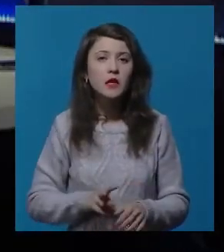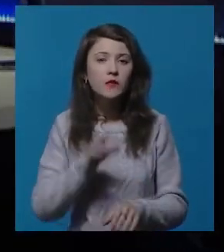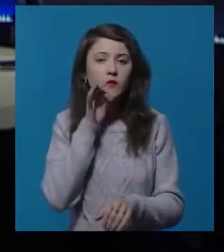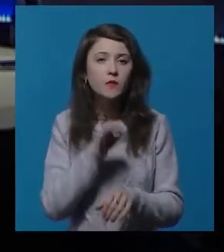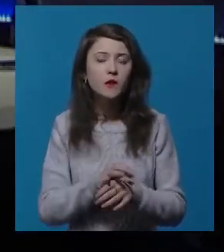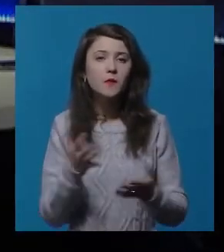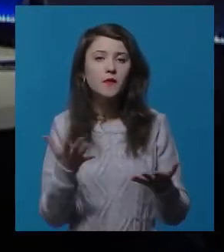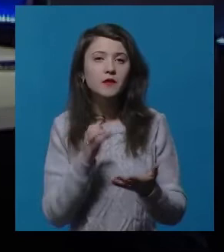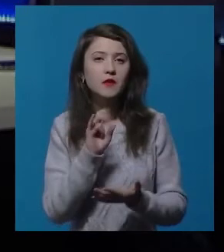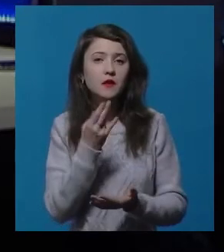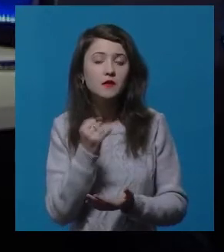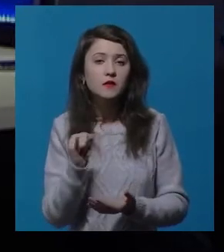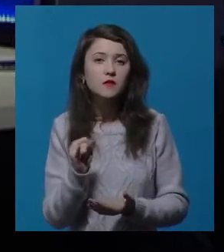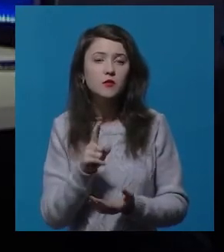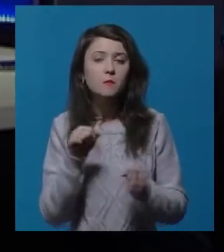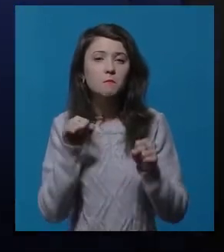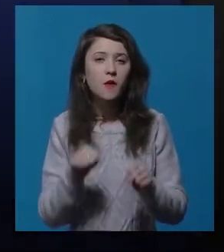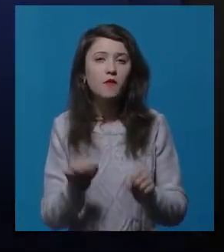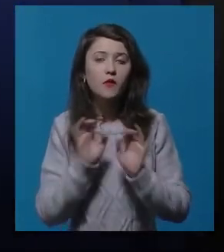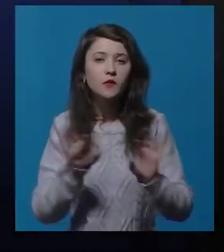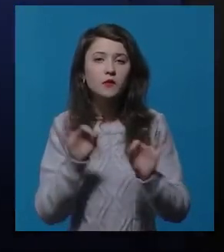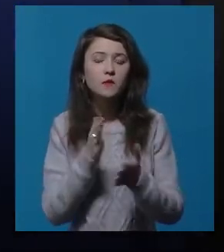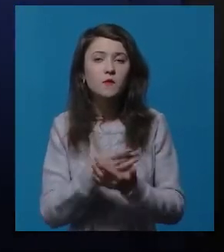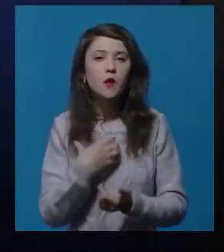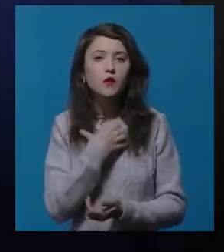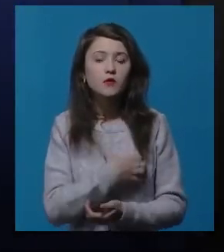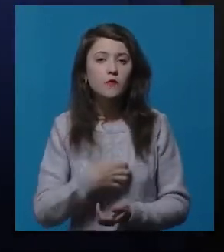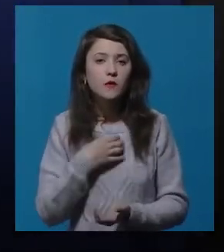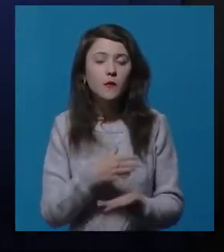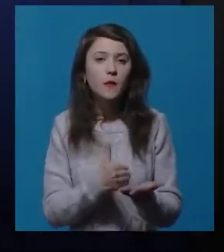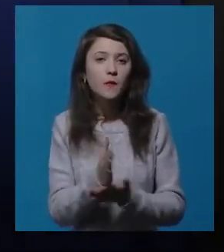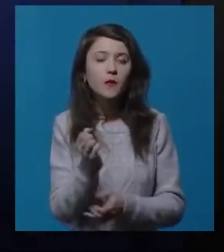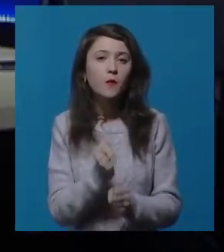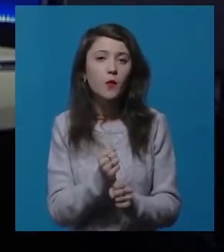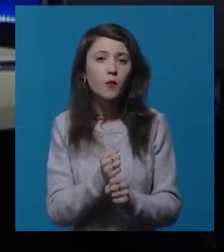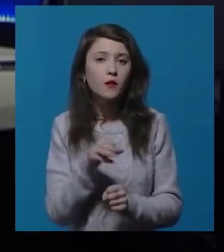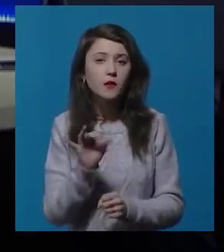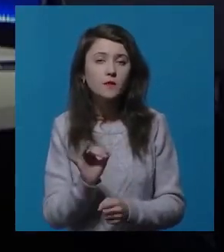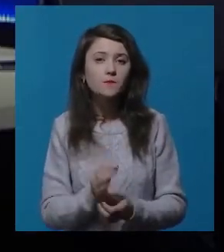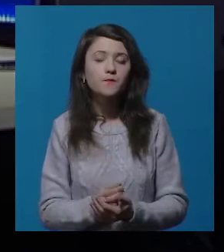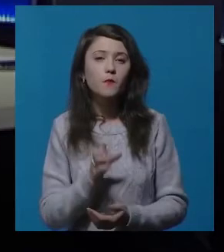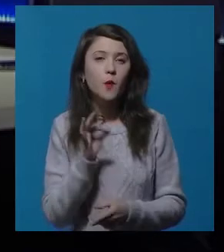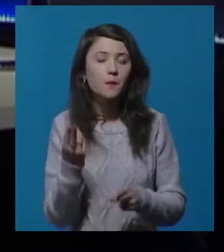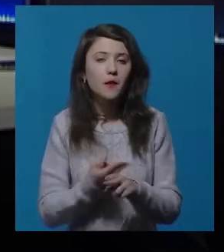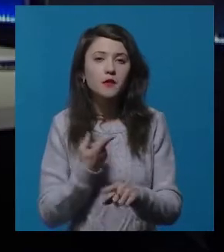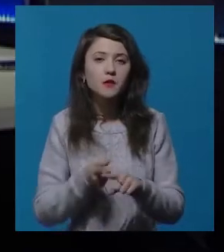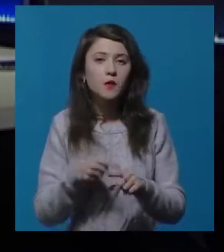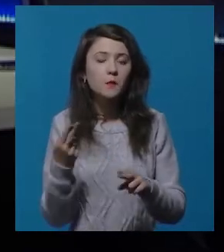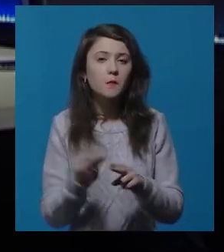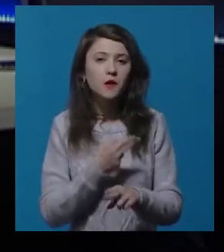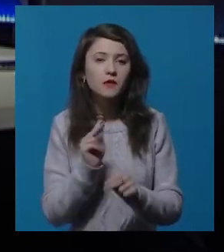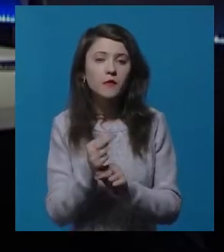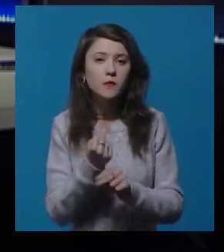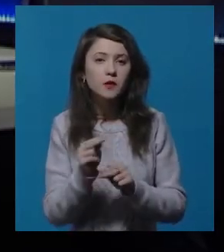санкції. І тому право роз'яснення є основним також напрямком роботи, бо без цього, без виправлення